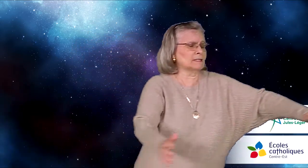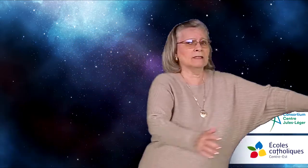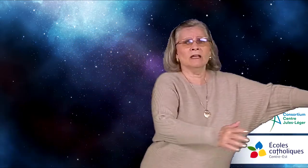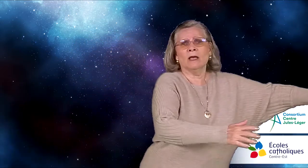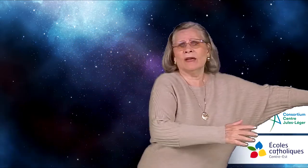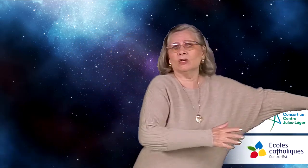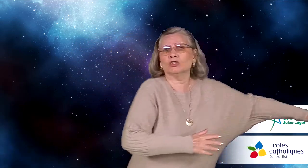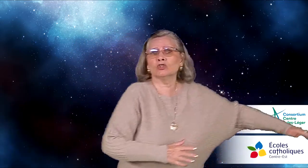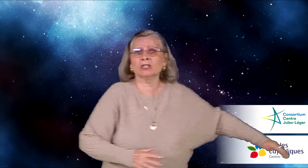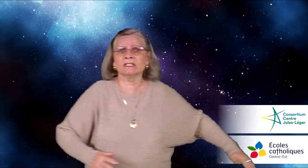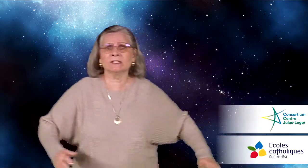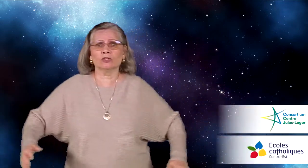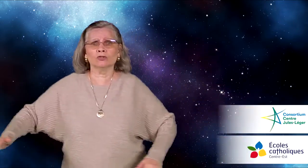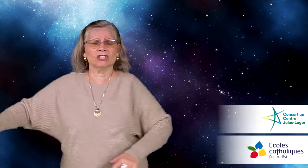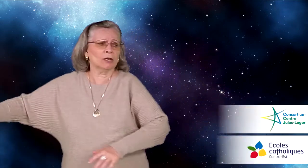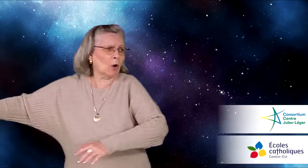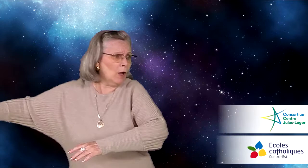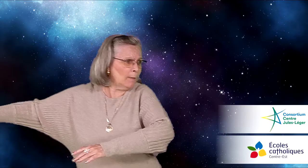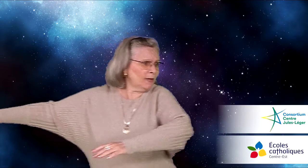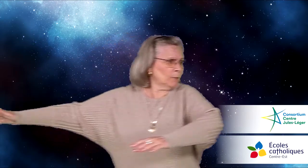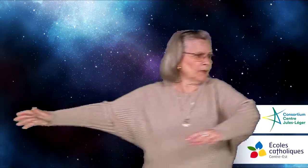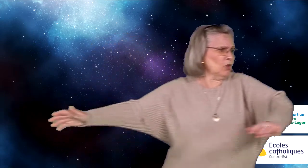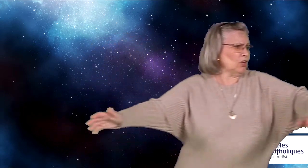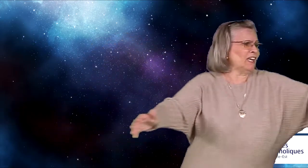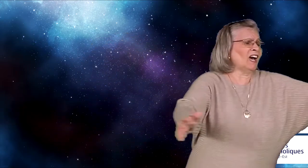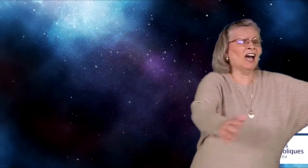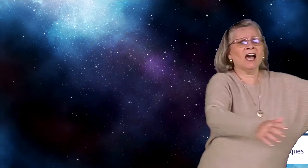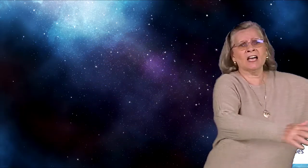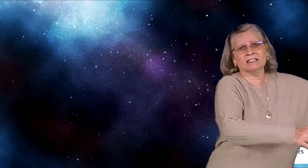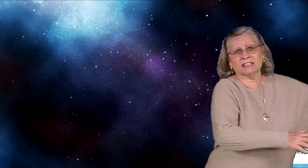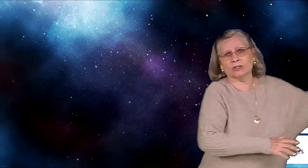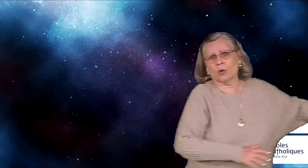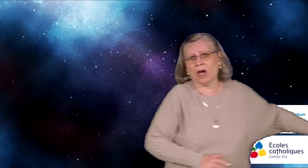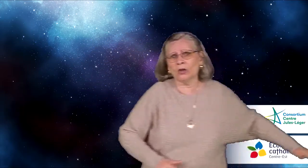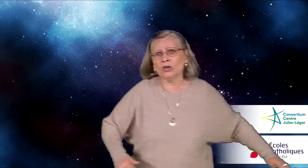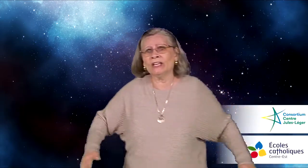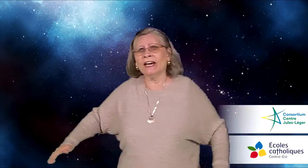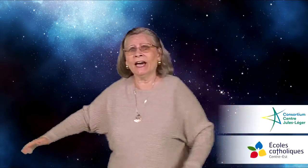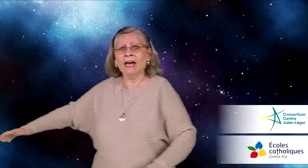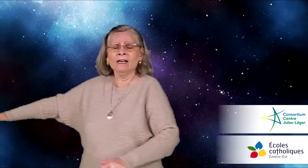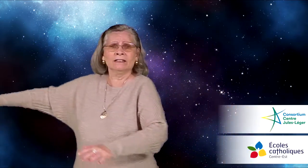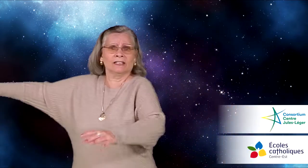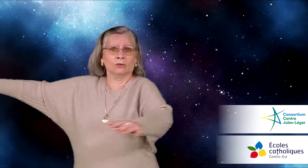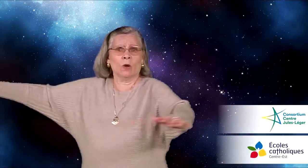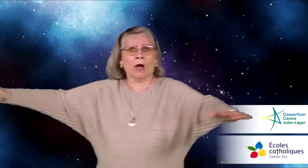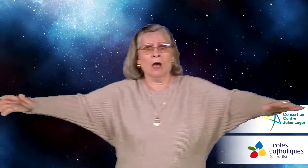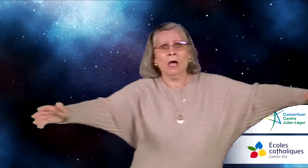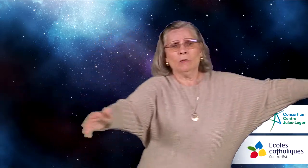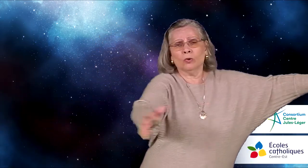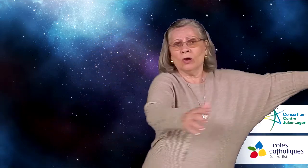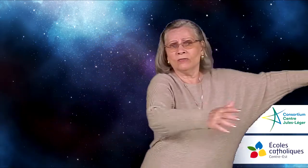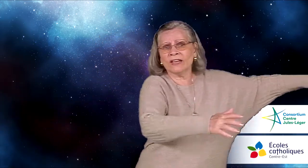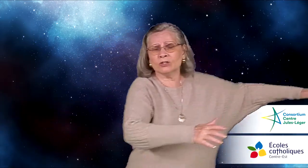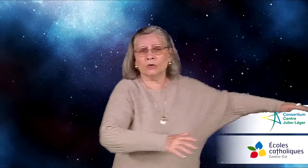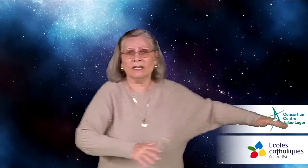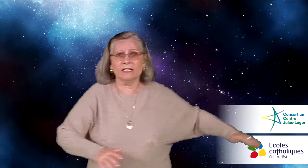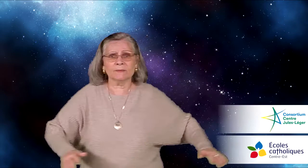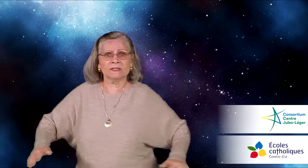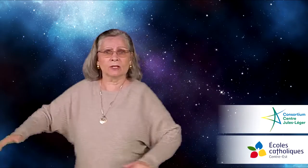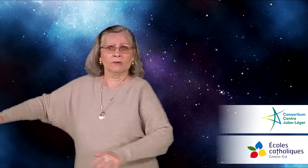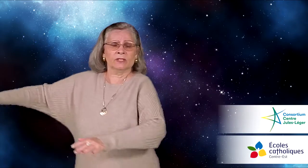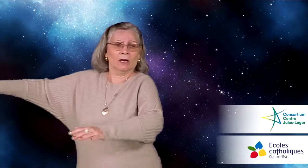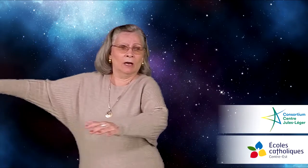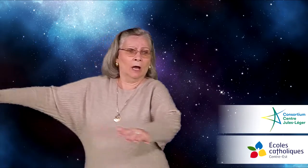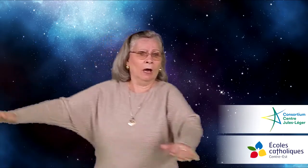balancée. Elle a sorti de son giron. Elle a pris un grand territoire, un grand territoire, pour faire son